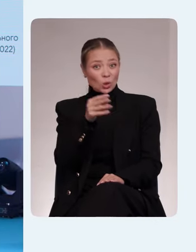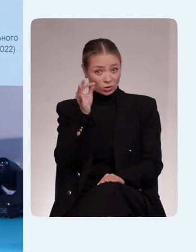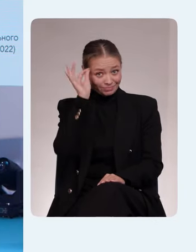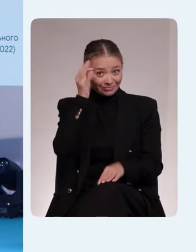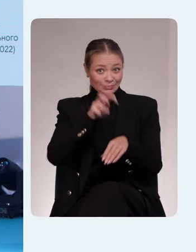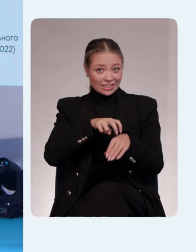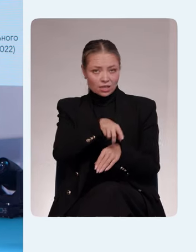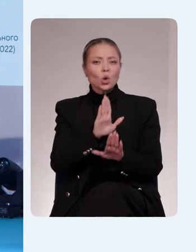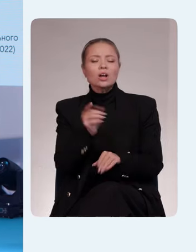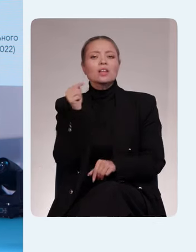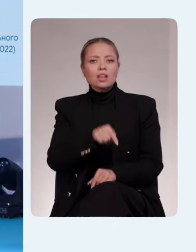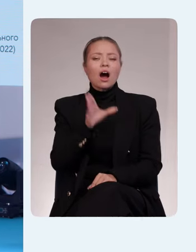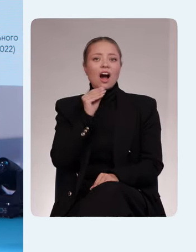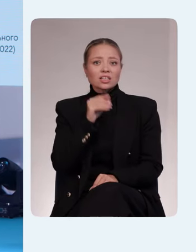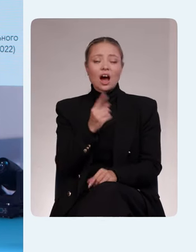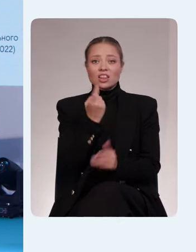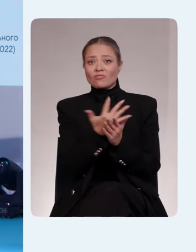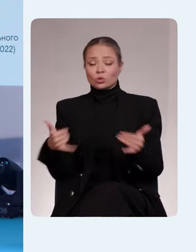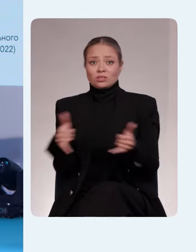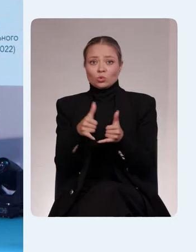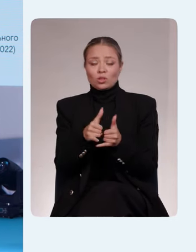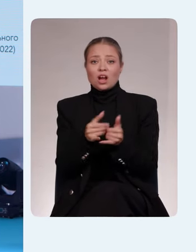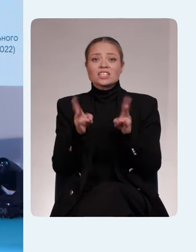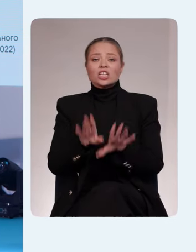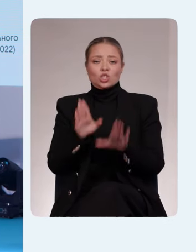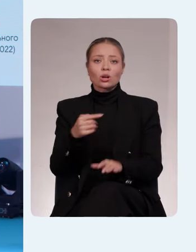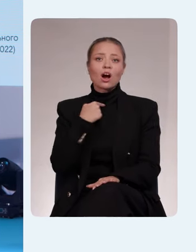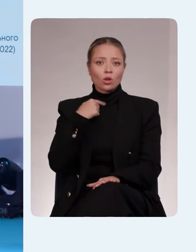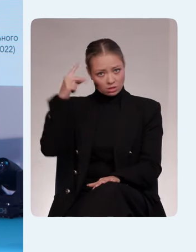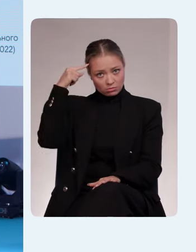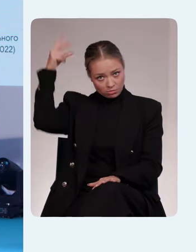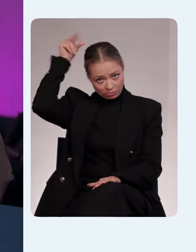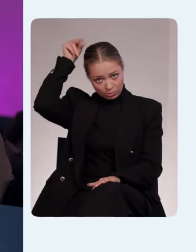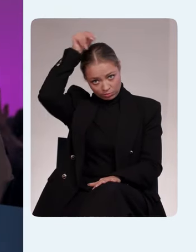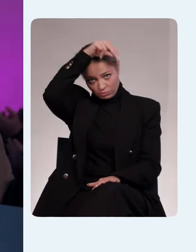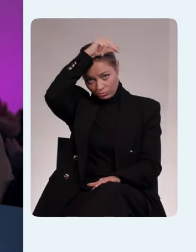тогда, когда у него из собутыльников голоса в голове остались. Да?